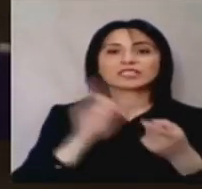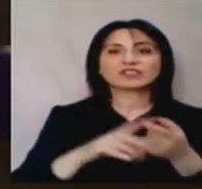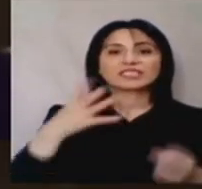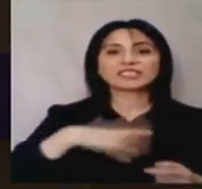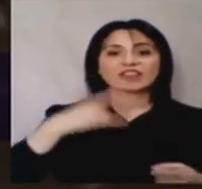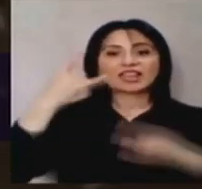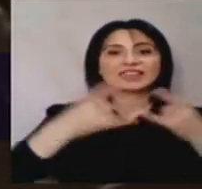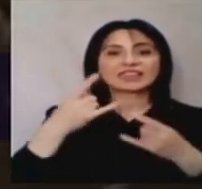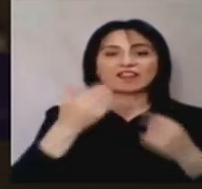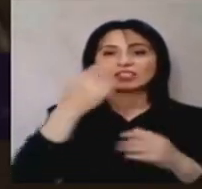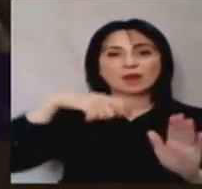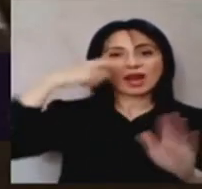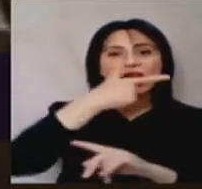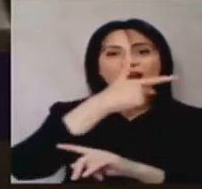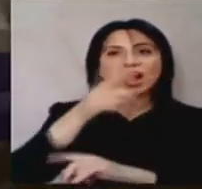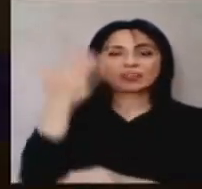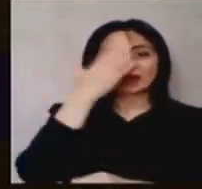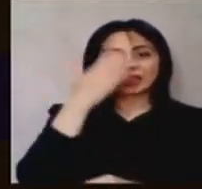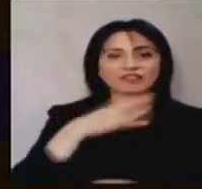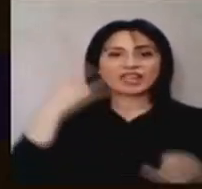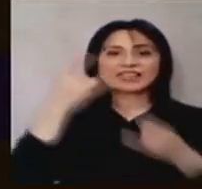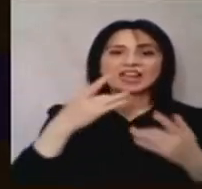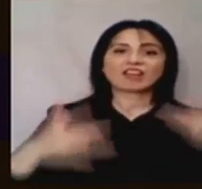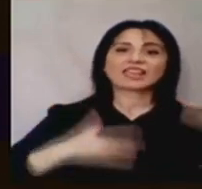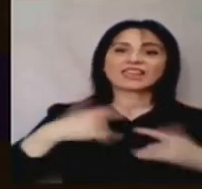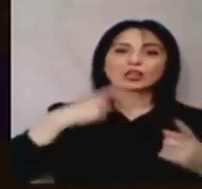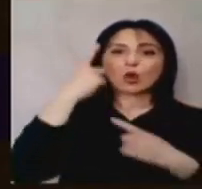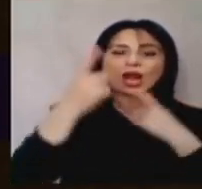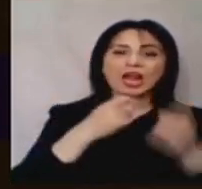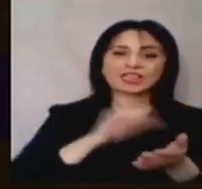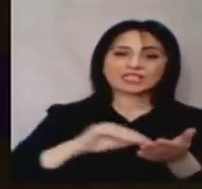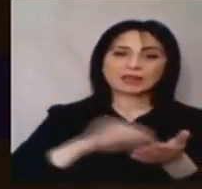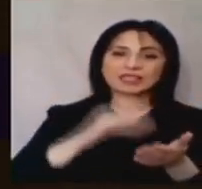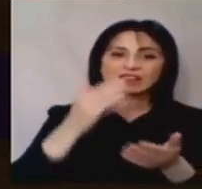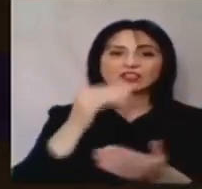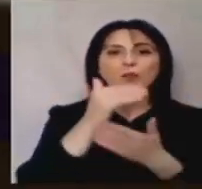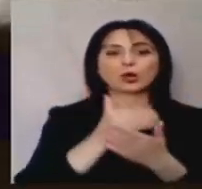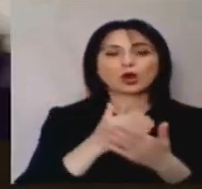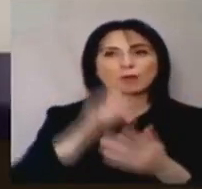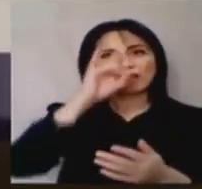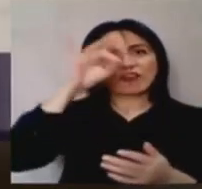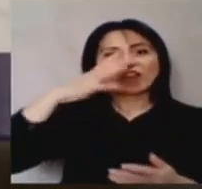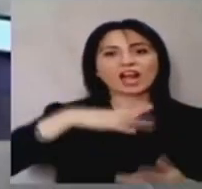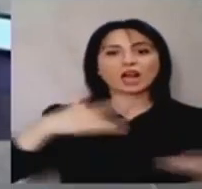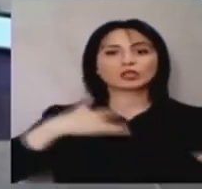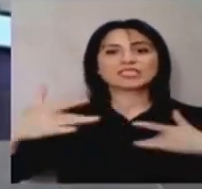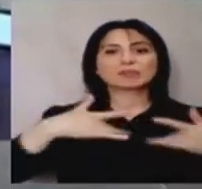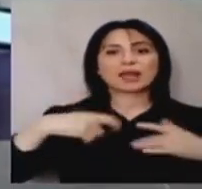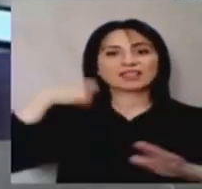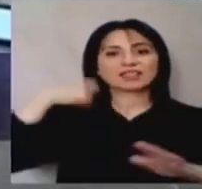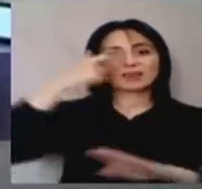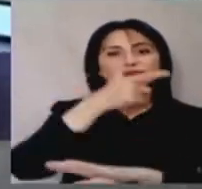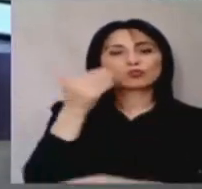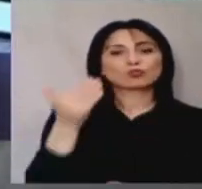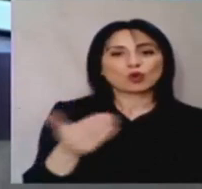ტელევიზიის მიერ გადაღებული არაერთი ფილმი, ტელევიზიის თეატრალურ გადაცემათა რედაქციის პროგრამები და ცნობილი ქართული სპექტაკლების ჩანაწერები.